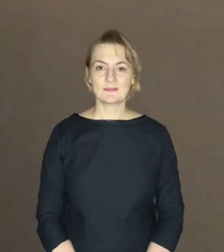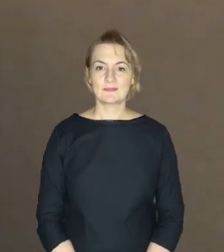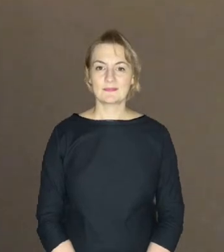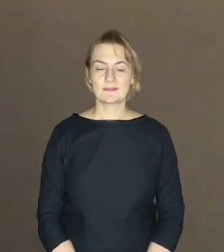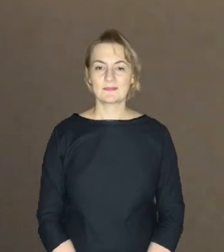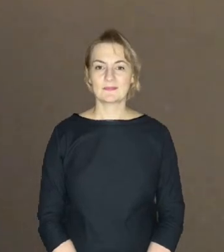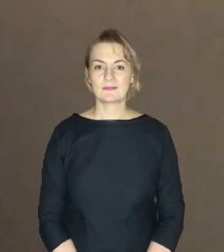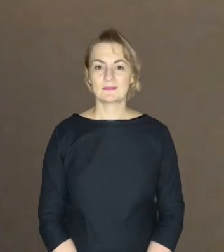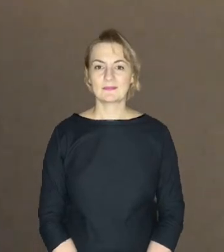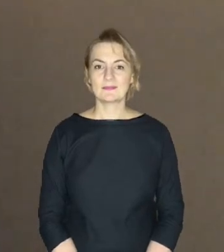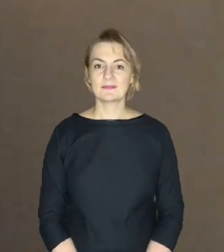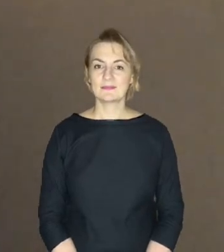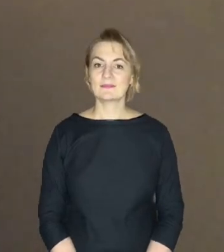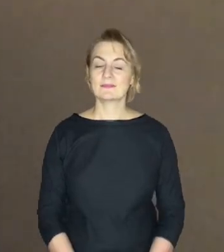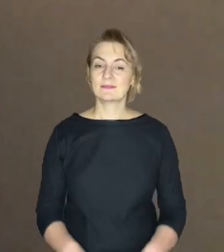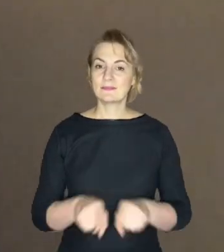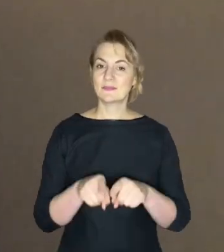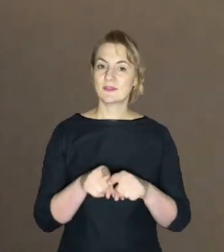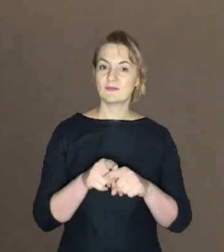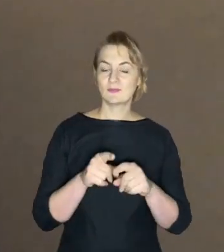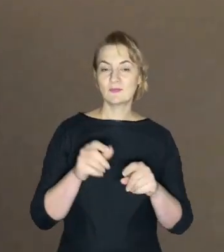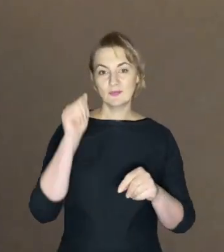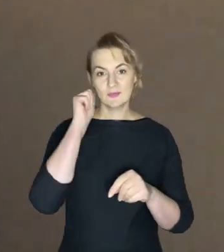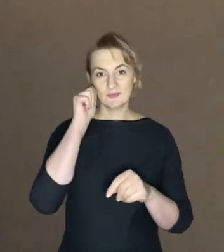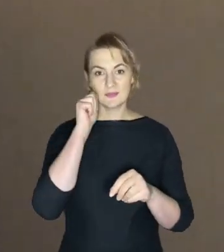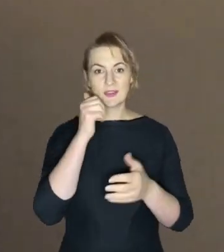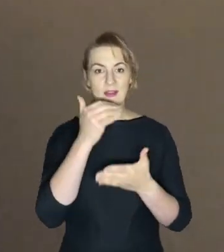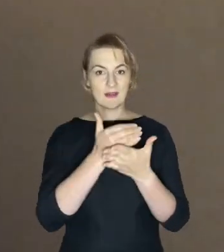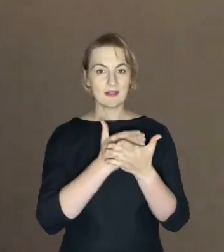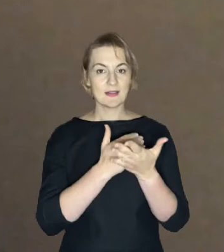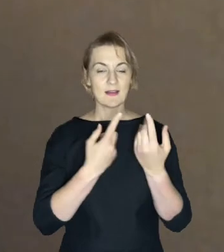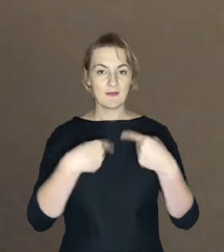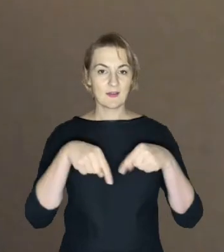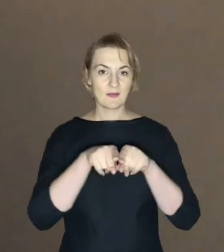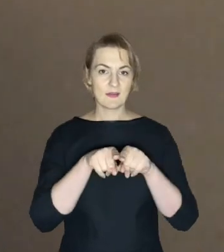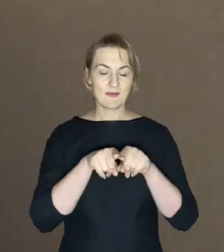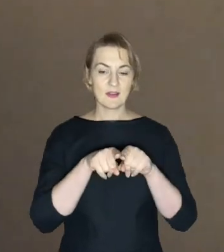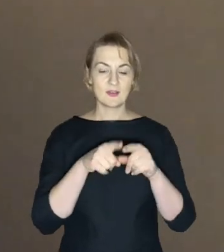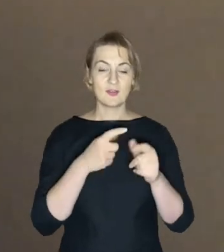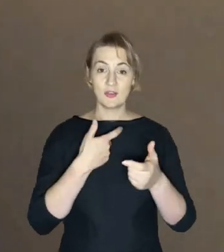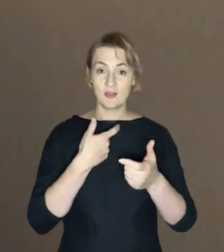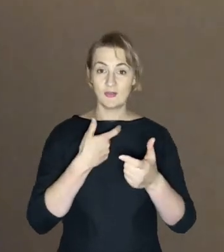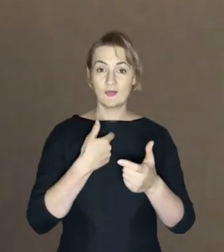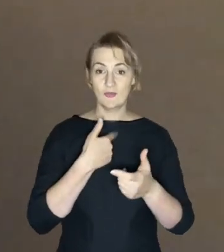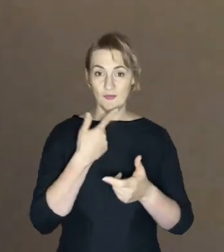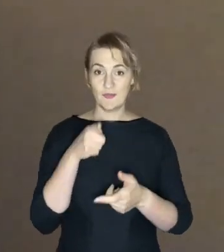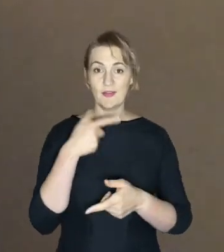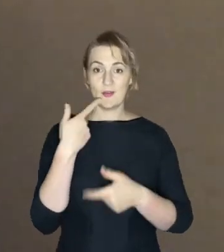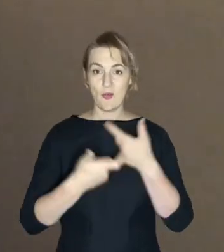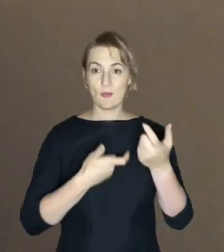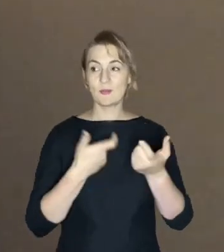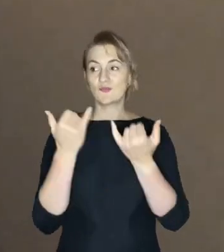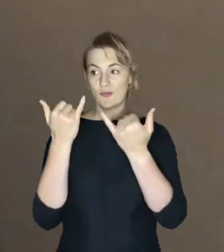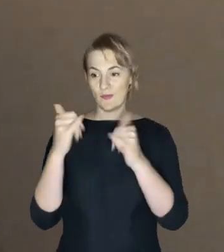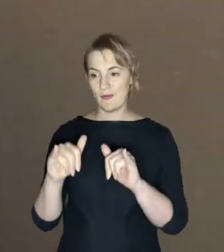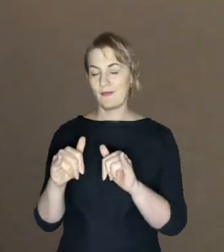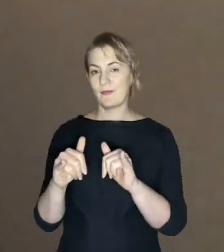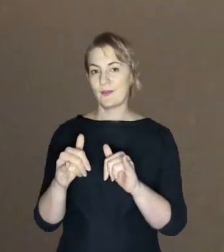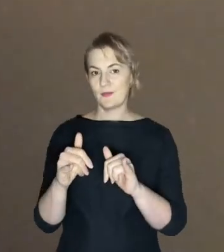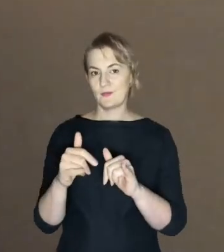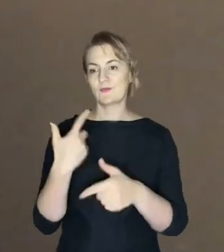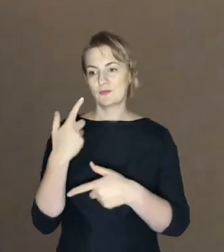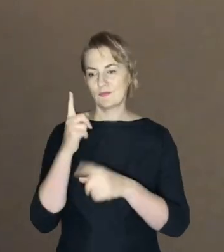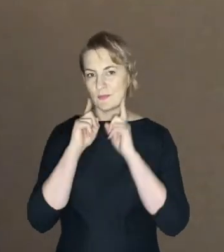chwilę realizować tę zasadę, że to, co czynisz innym, czynisz sobie, a to, co czynisz sobie, czynisz